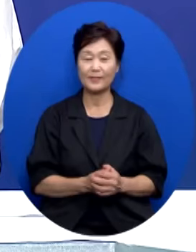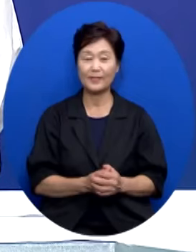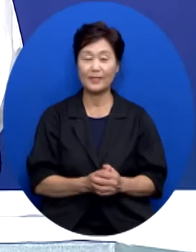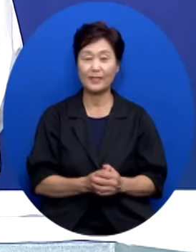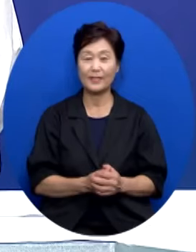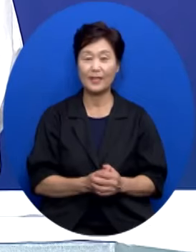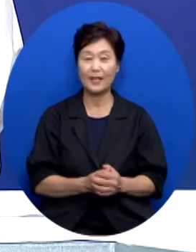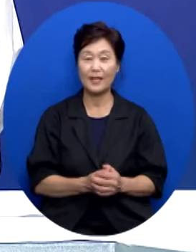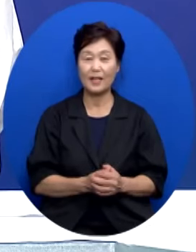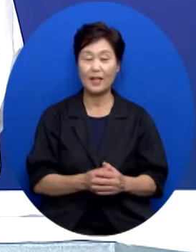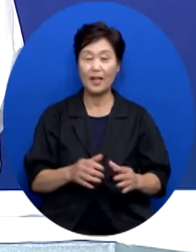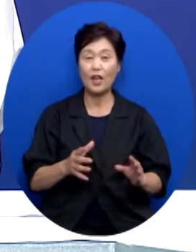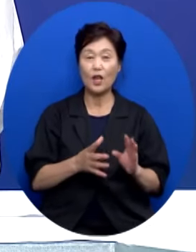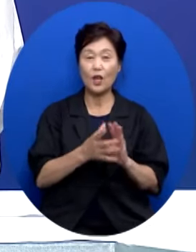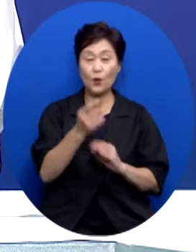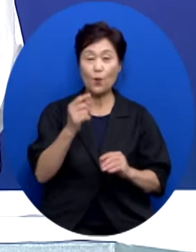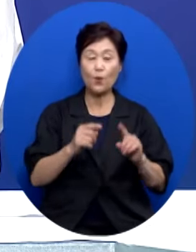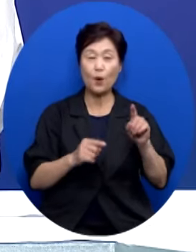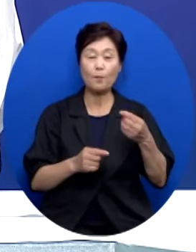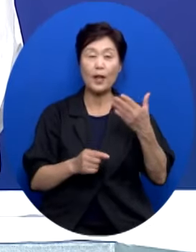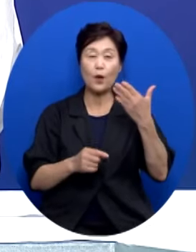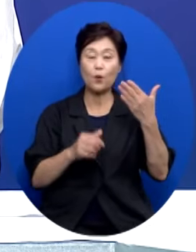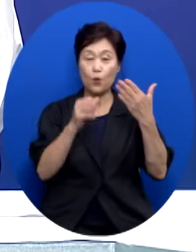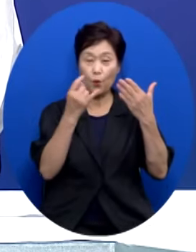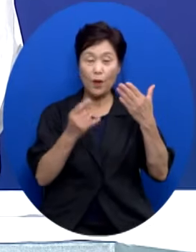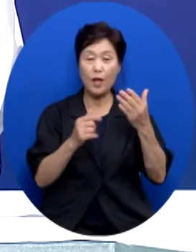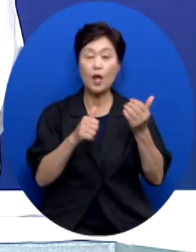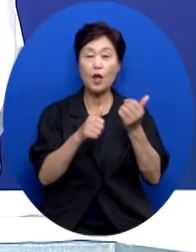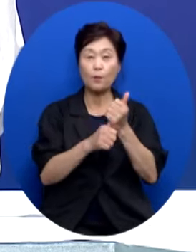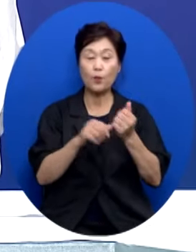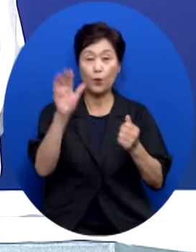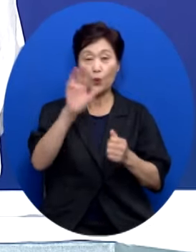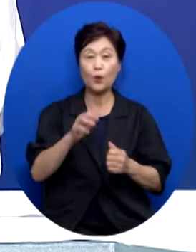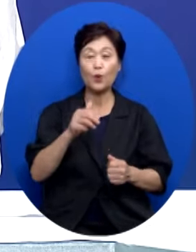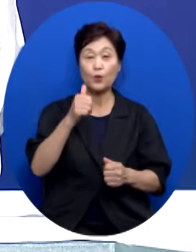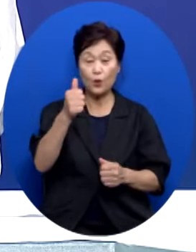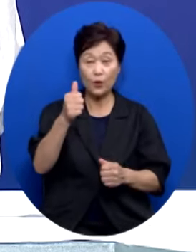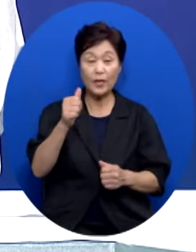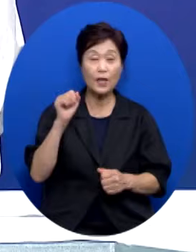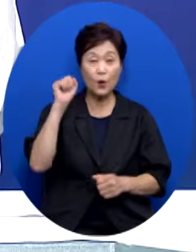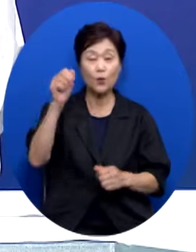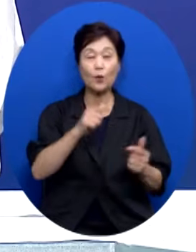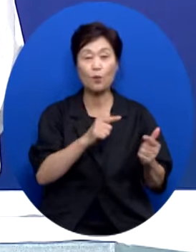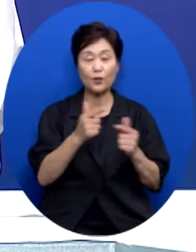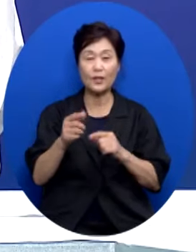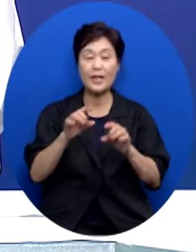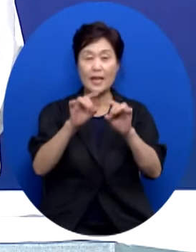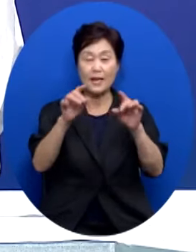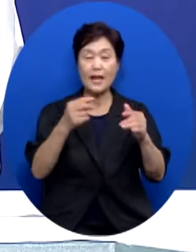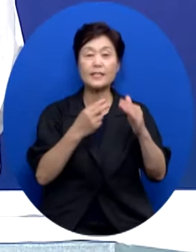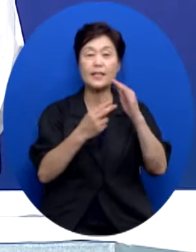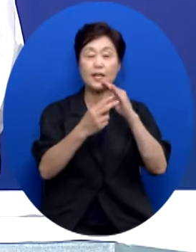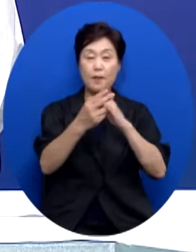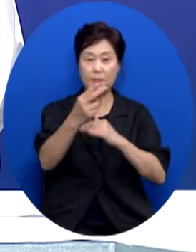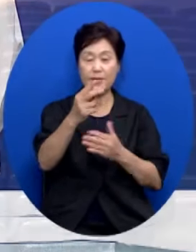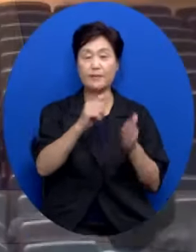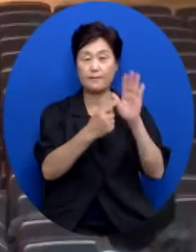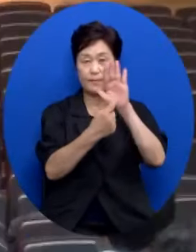대한예수교 장로회 통합 제 109회 부총회장 후보들이 정견 발표를 통해 각자의 비전과 다짐을